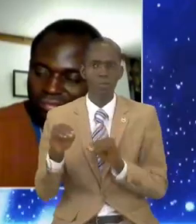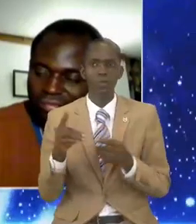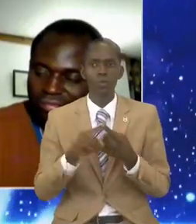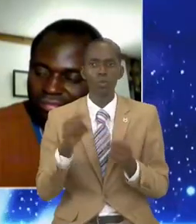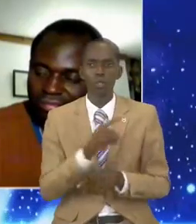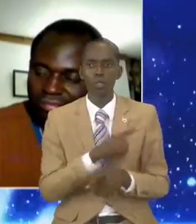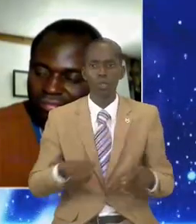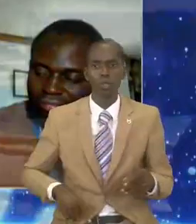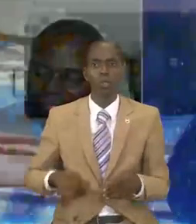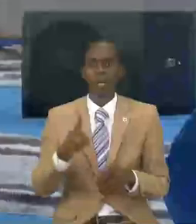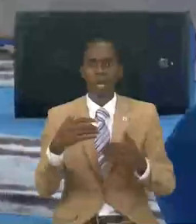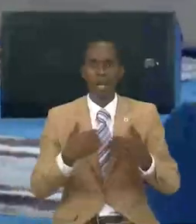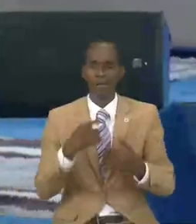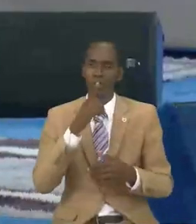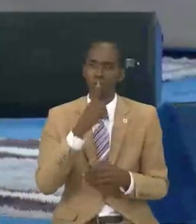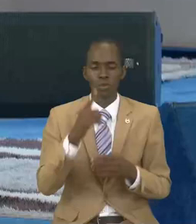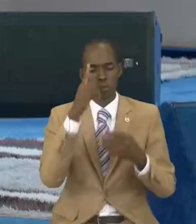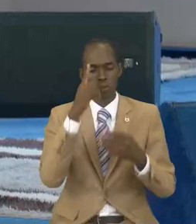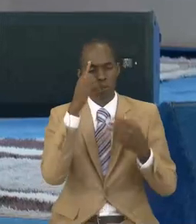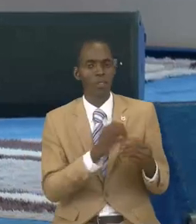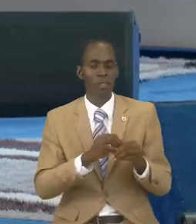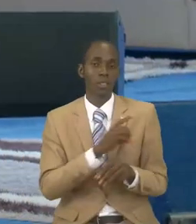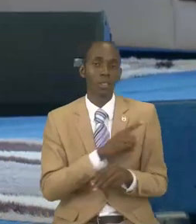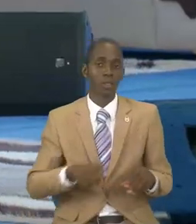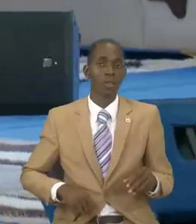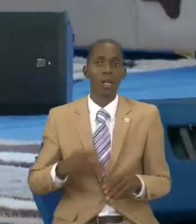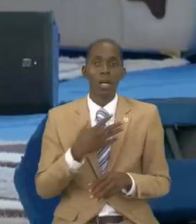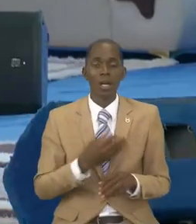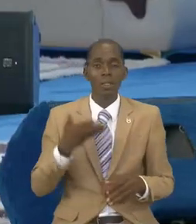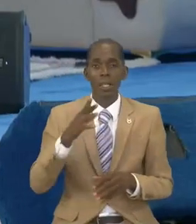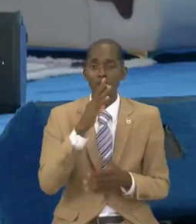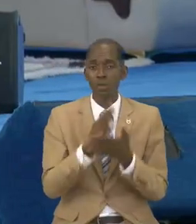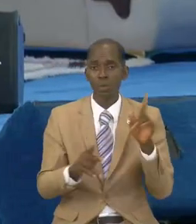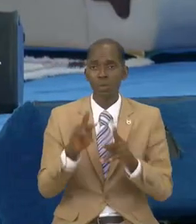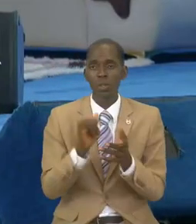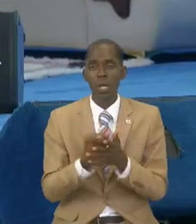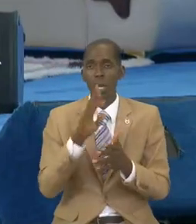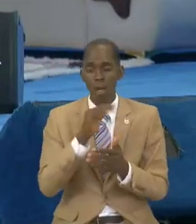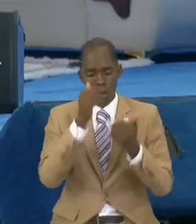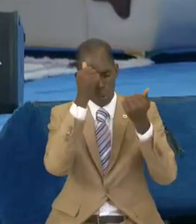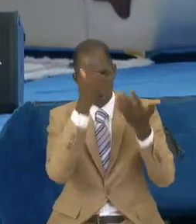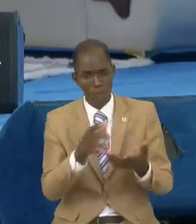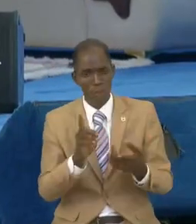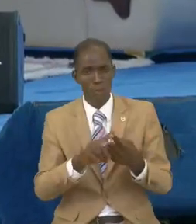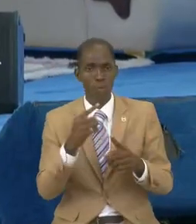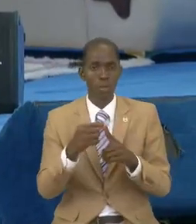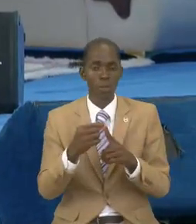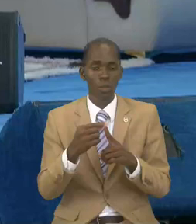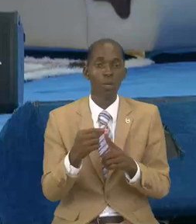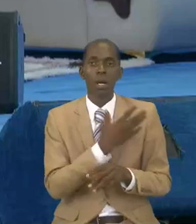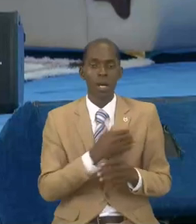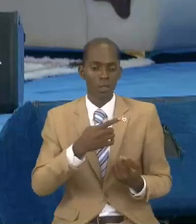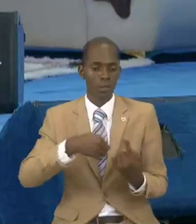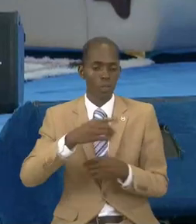Seigneur dans la foi au Seigneur. Et c'est ceux-là qui sont obéissants à la parole et qui se détournent du